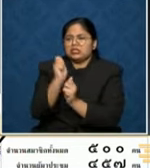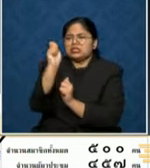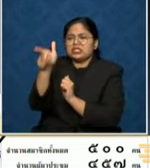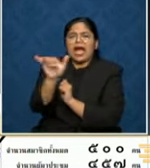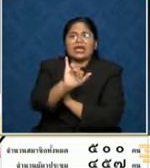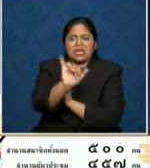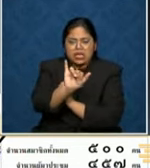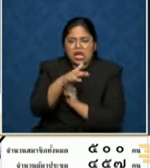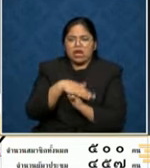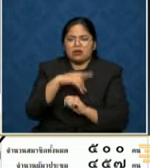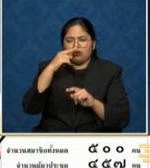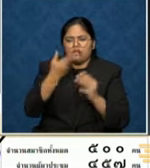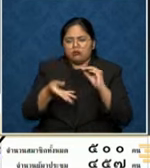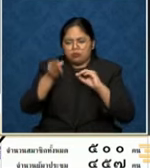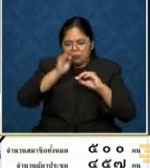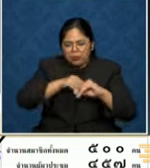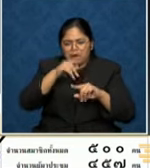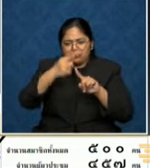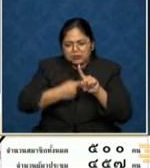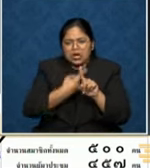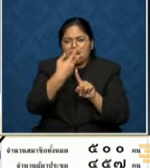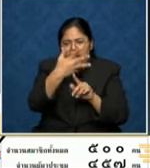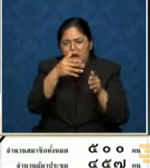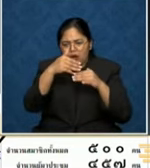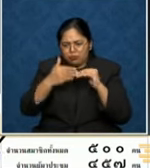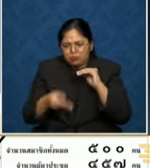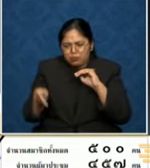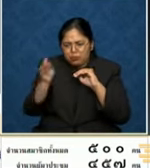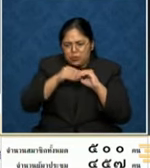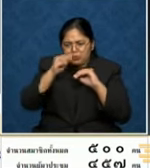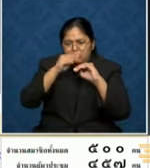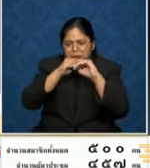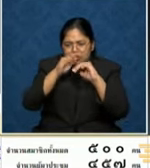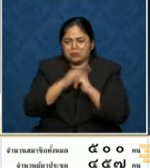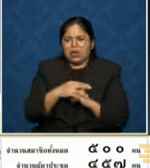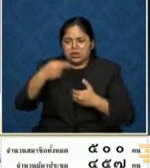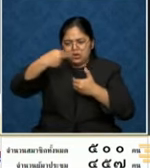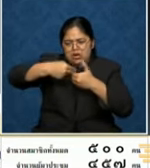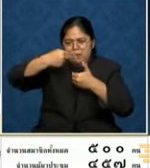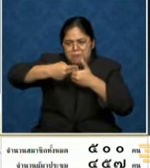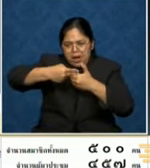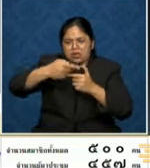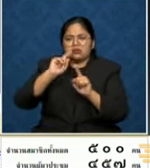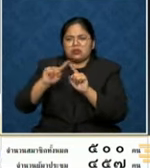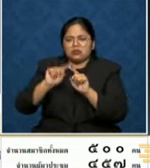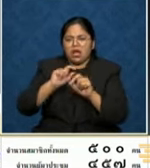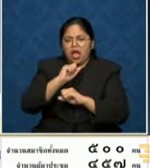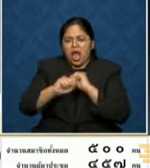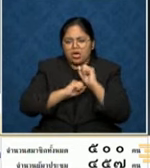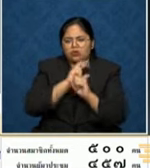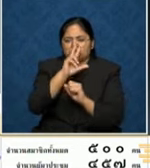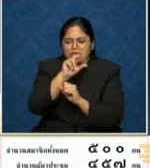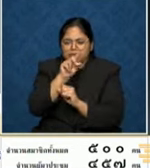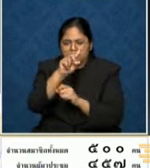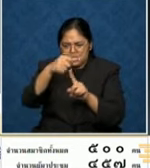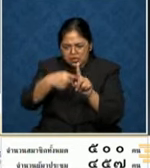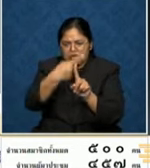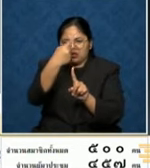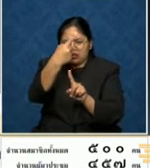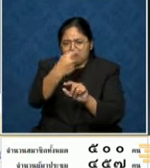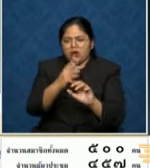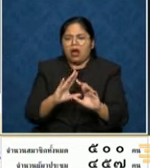พิ่มตั้งแต่เดือนพฤษภาคมเป็นต้นไปค่ะลดภาษีสรรพสามิตน้ำมันเบนซิน1บาทนะคะหมดอายุไปตั้งแต่31มกราคมไปแล้วนะค